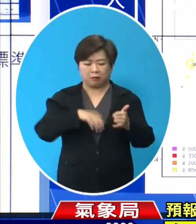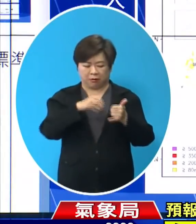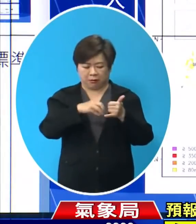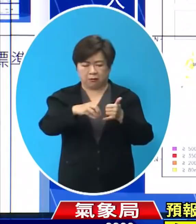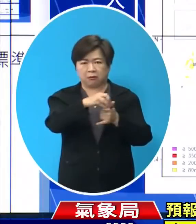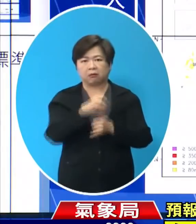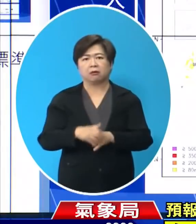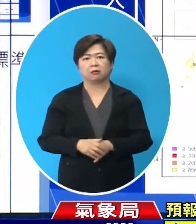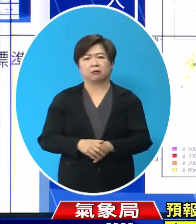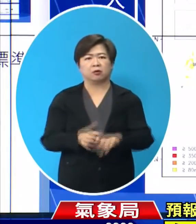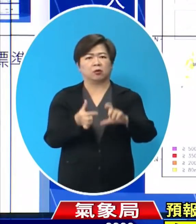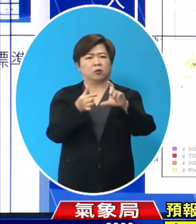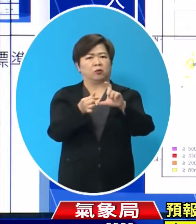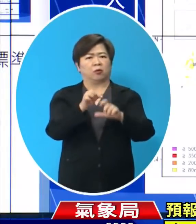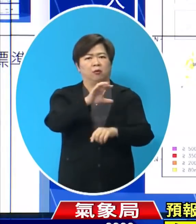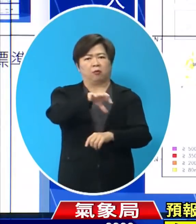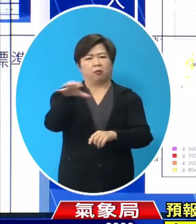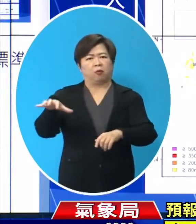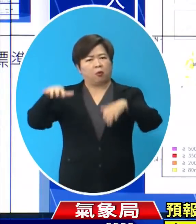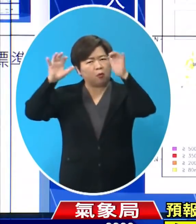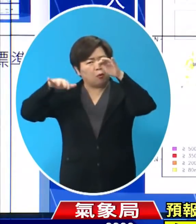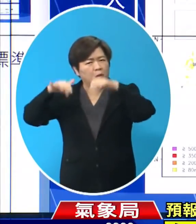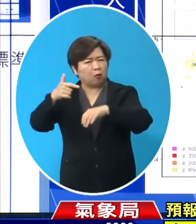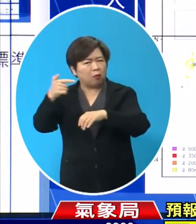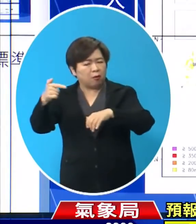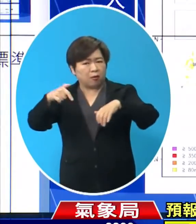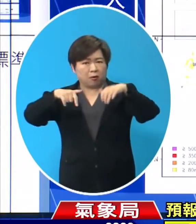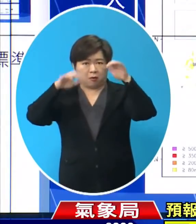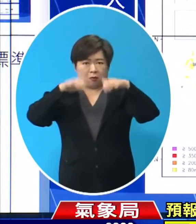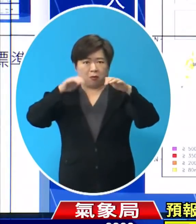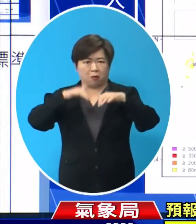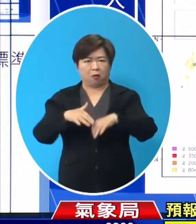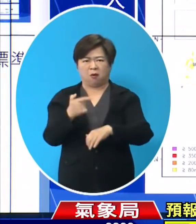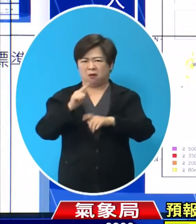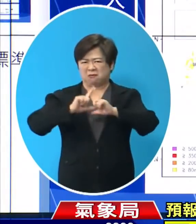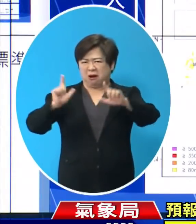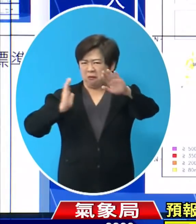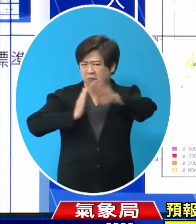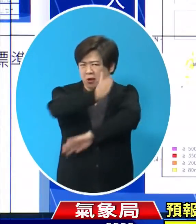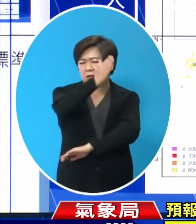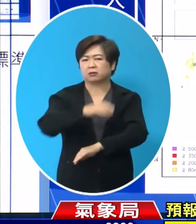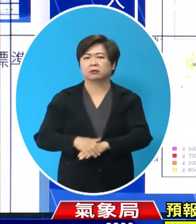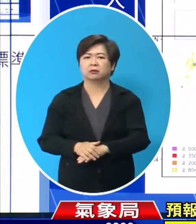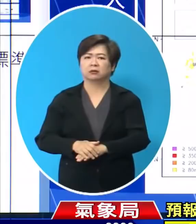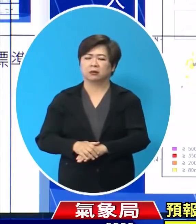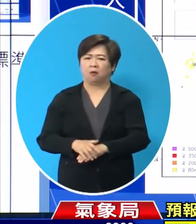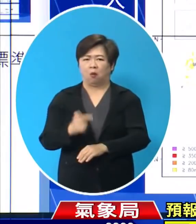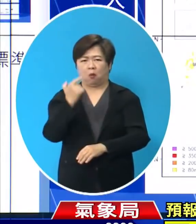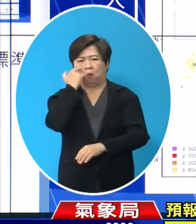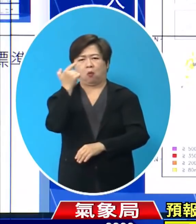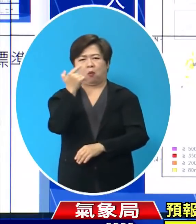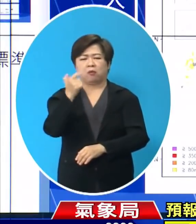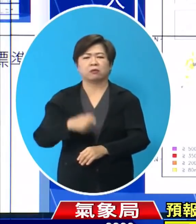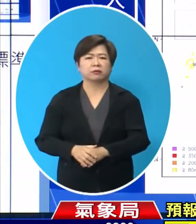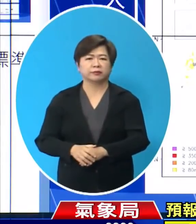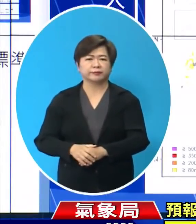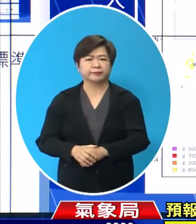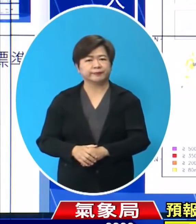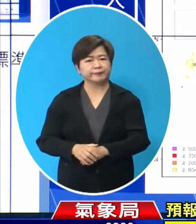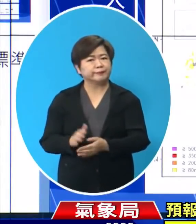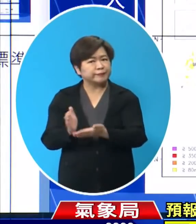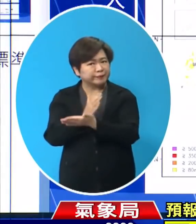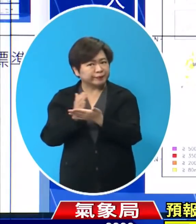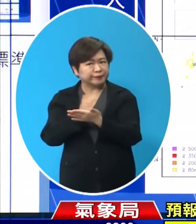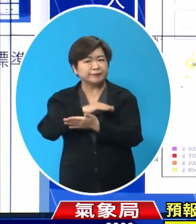别的行政区域有出现大豪雨，甚或是超大豪雨的状况，降雨的部分呢算是相当的显著。不过我们预